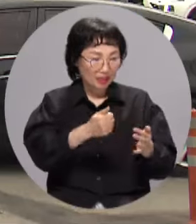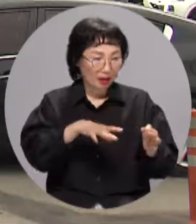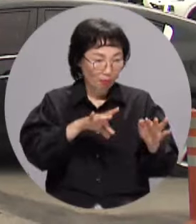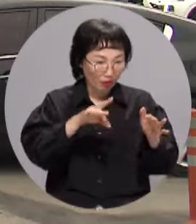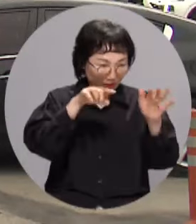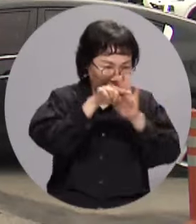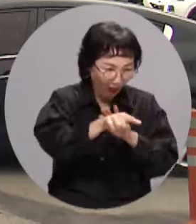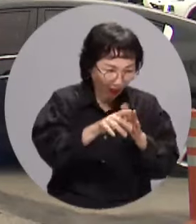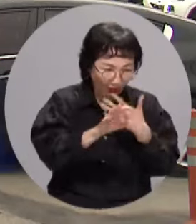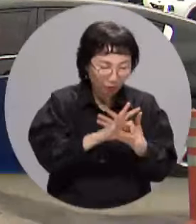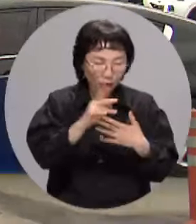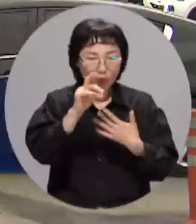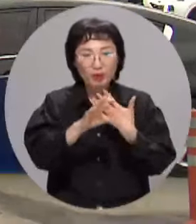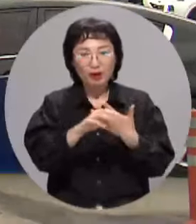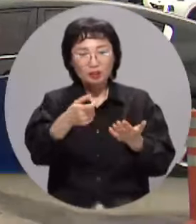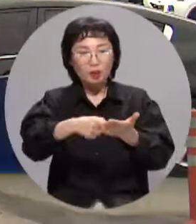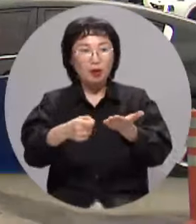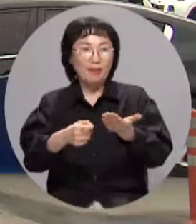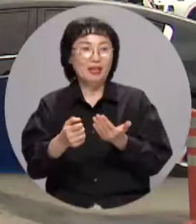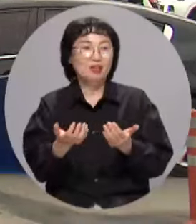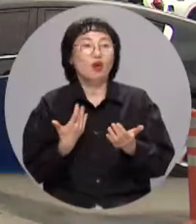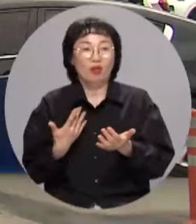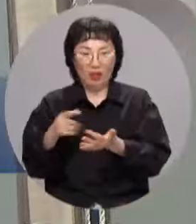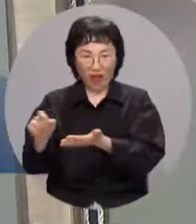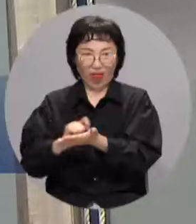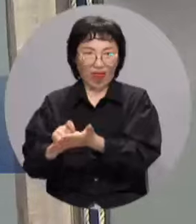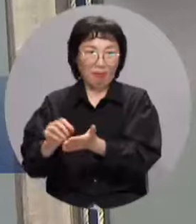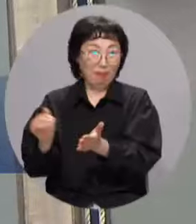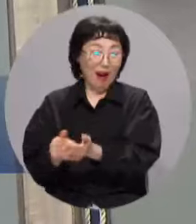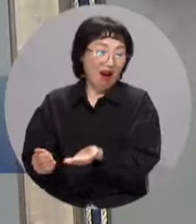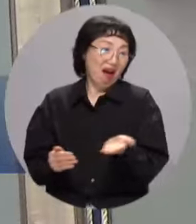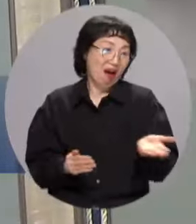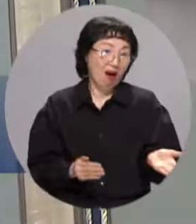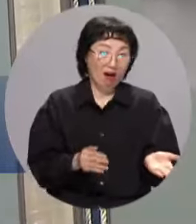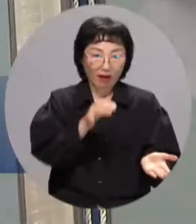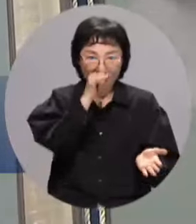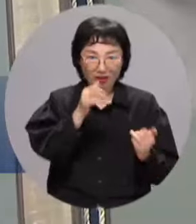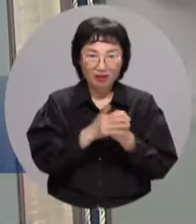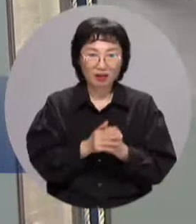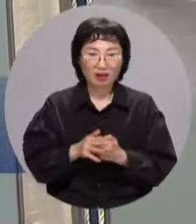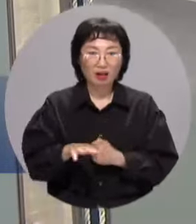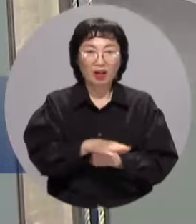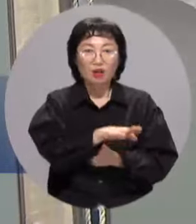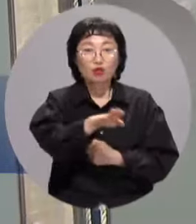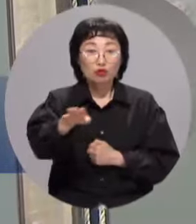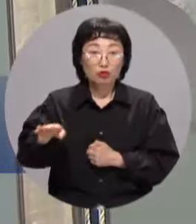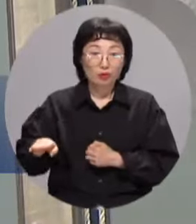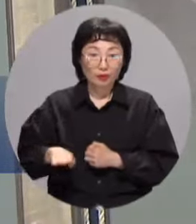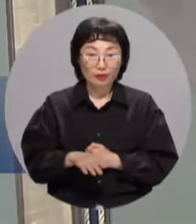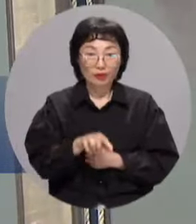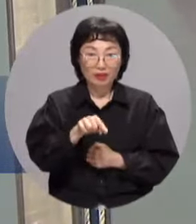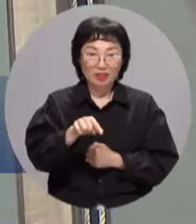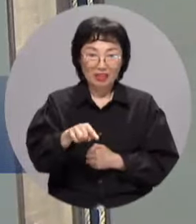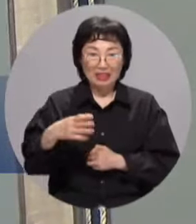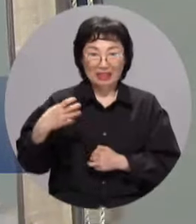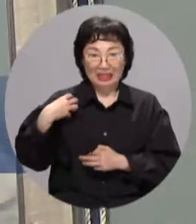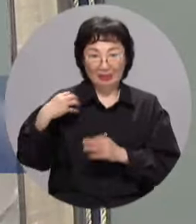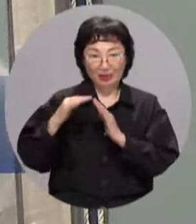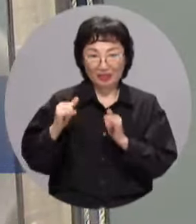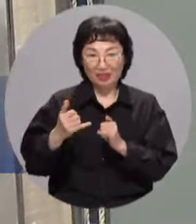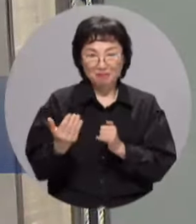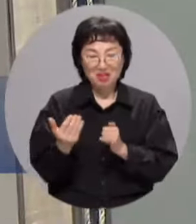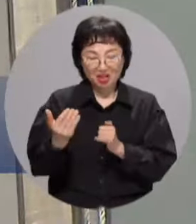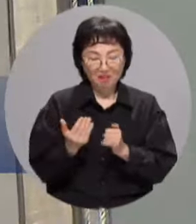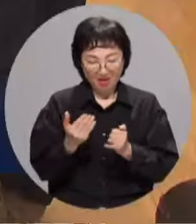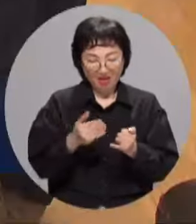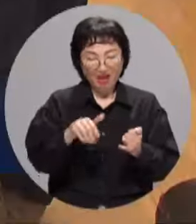그러니까 주민분들 서명 받기 전에 서명을 하신 거죠? 네, 미리 저희 여기 공남부에 제가 밑에 담당자 서명을 해놨던